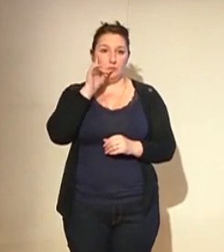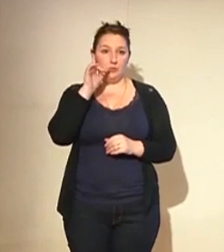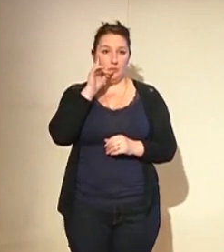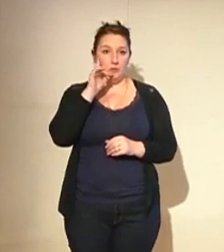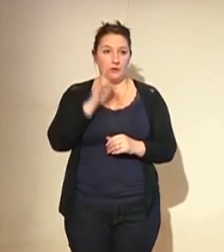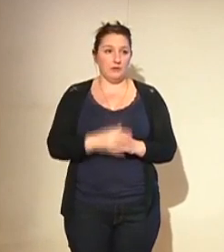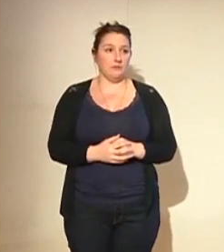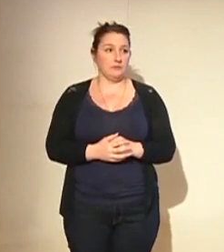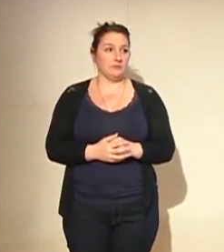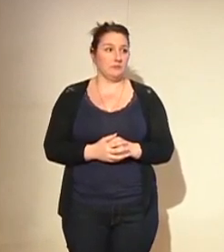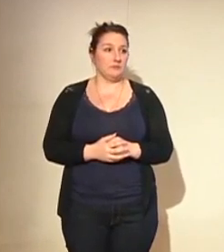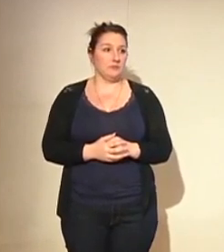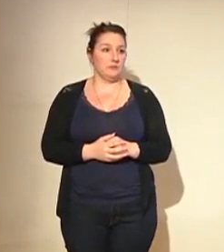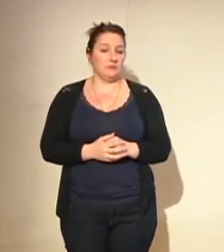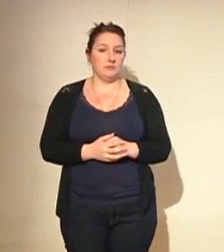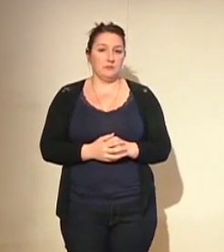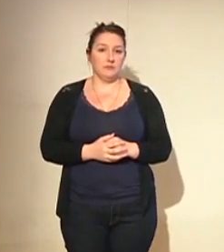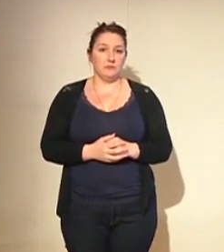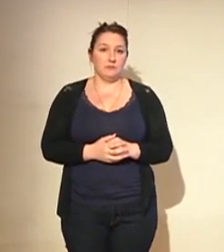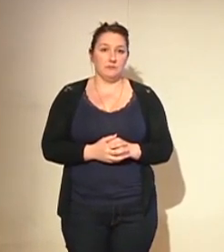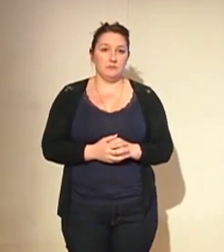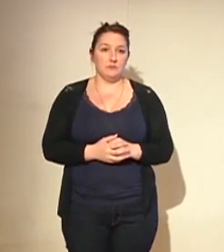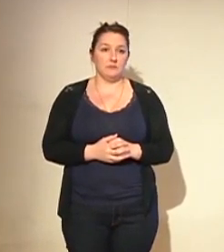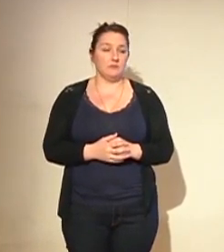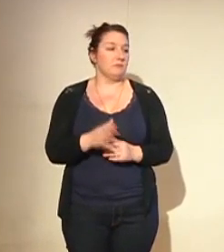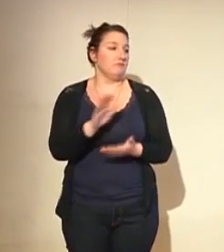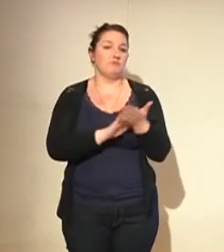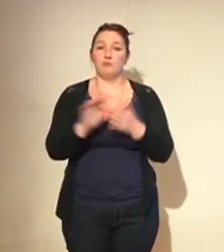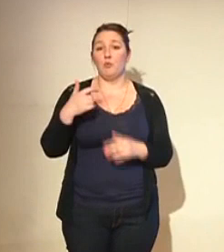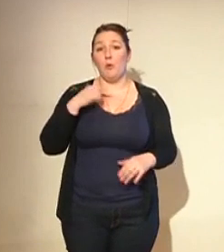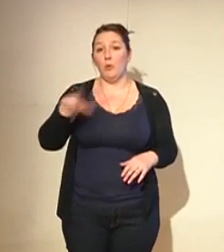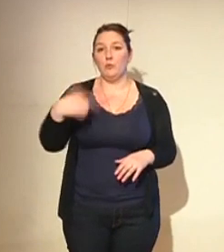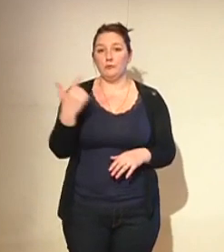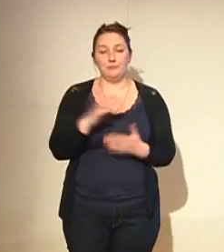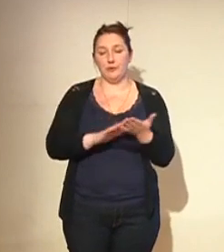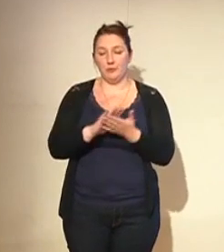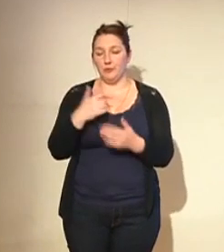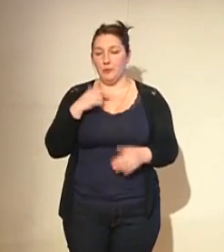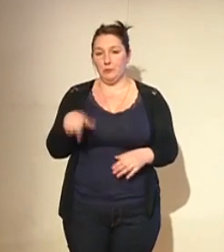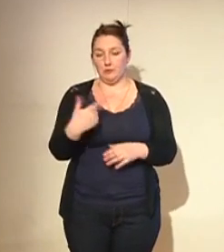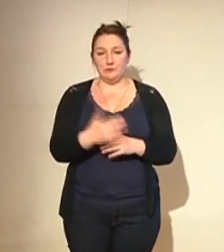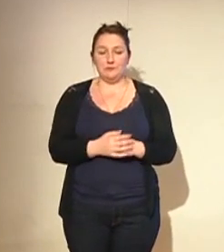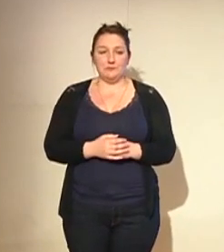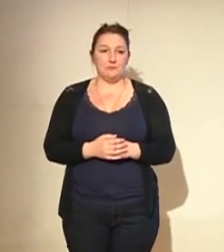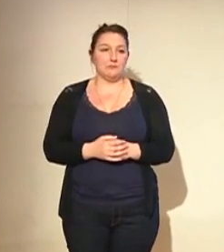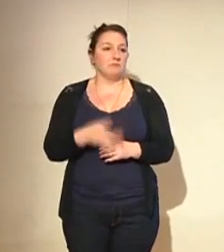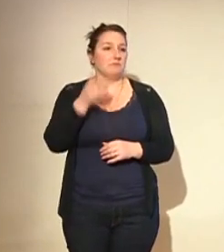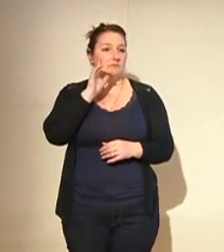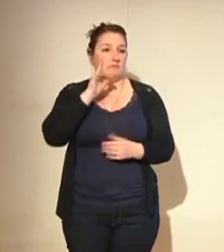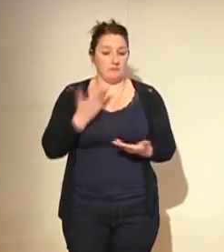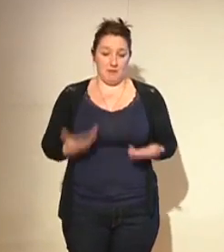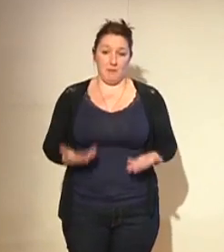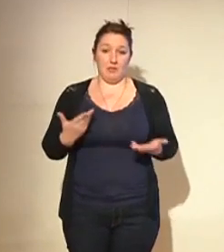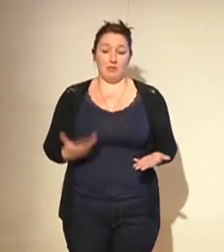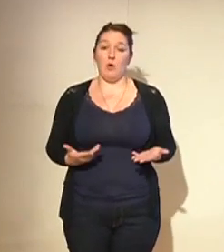puisquebération 13 c'est la 12 pardon la 12 puisque maintenant nous